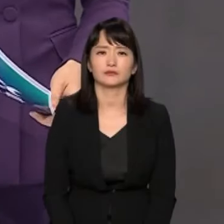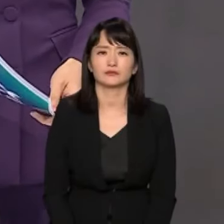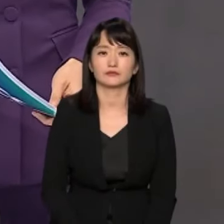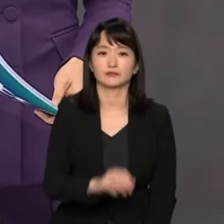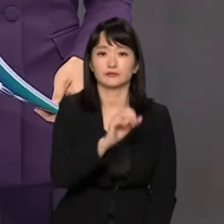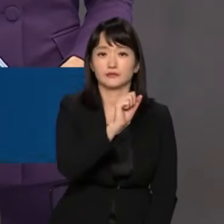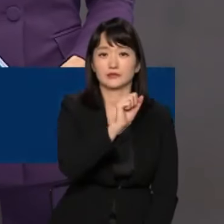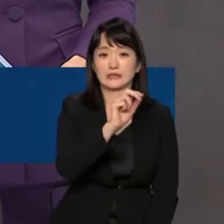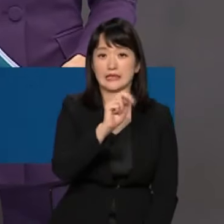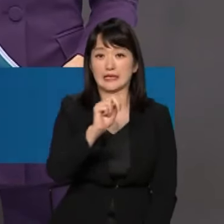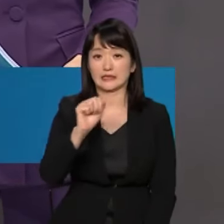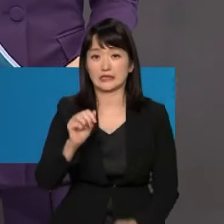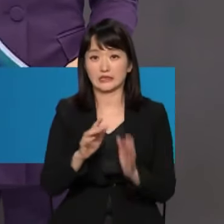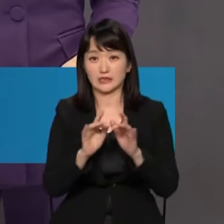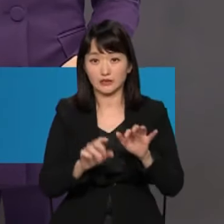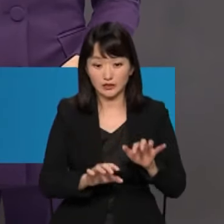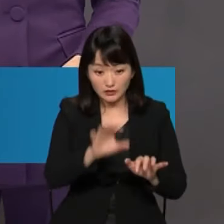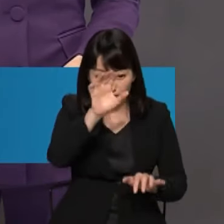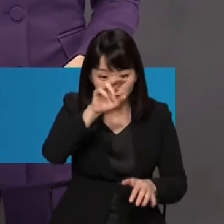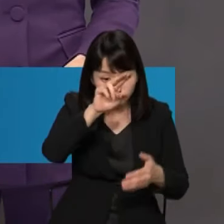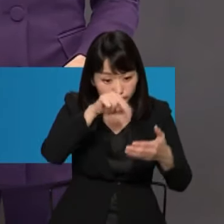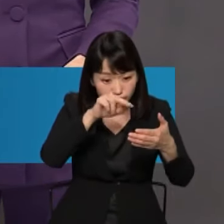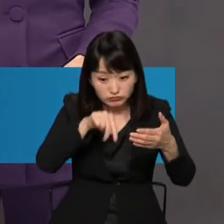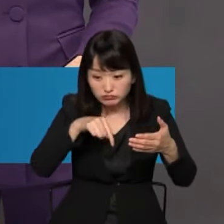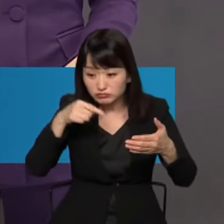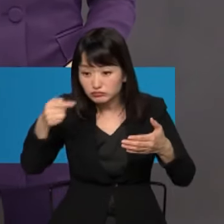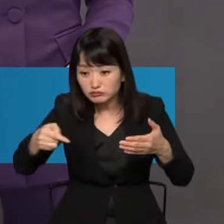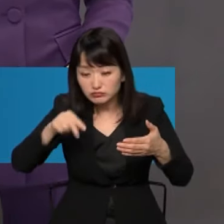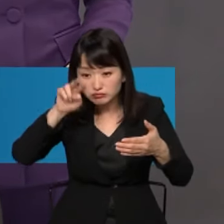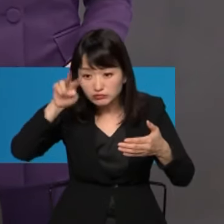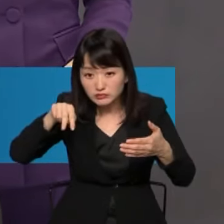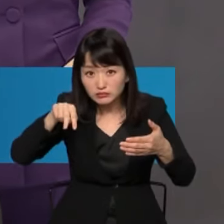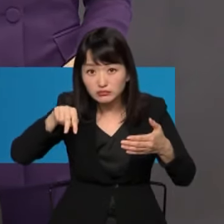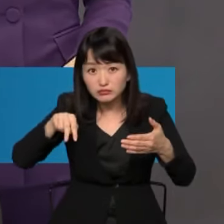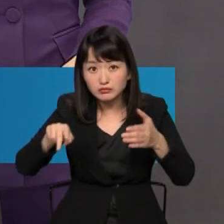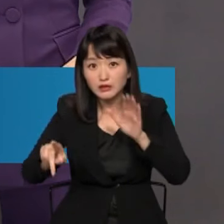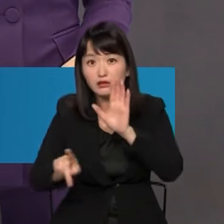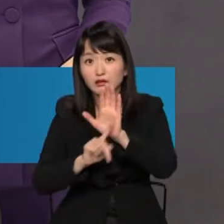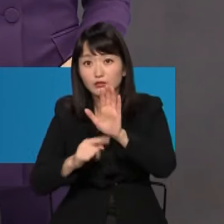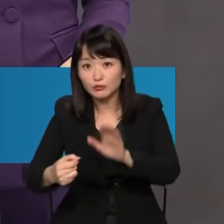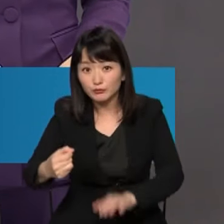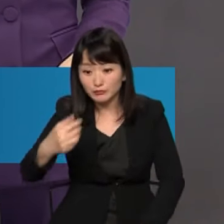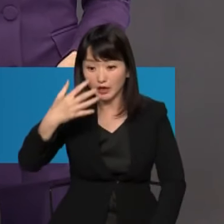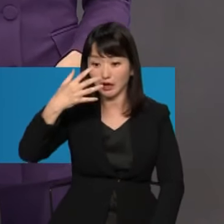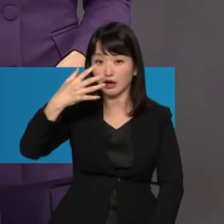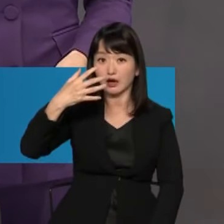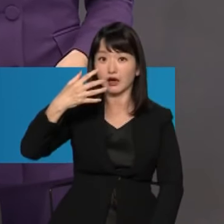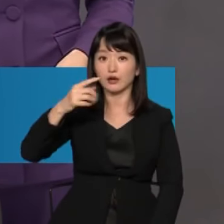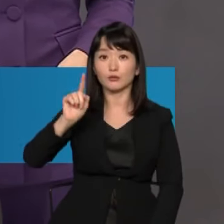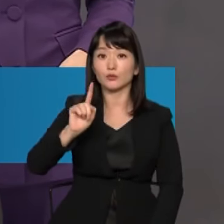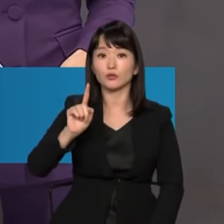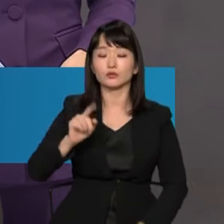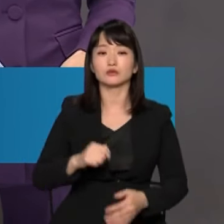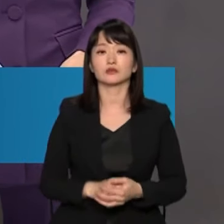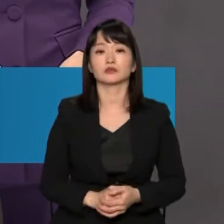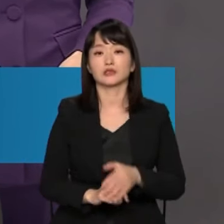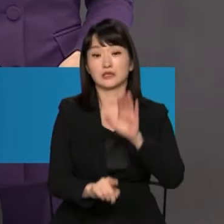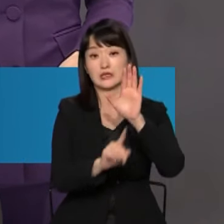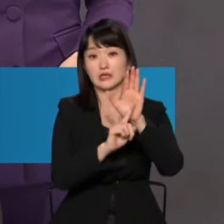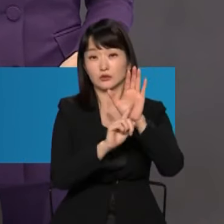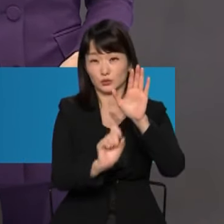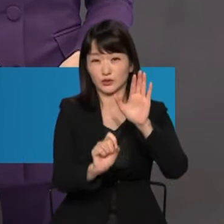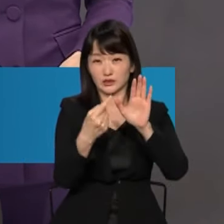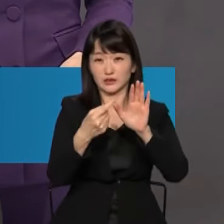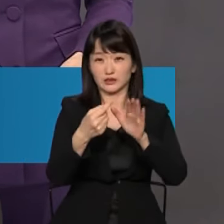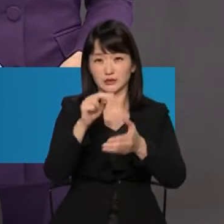소셜미디어 게시물을 보다가 그다음 내용을 보려는데 광고가 뜨는 경우 있죠 알고 보니 이렇게 하면 광고로